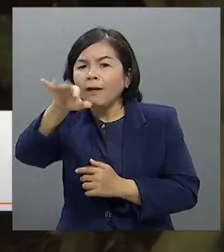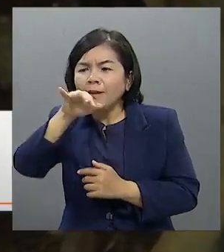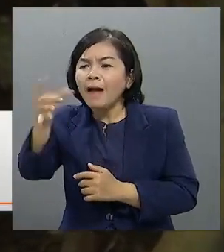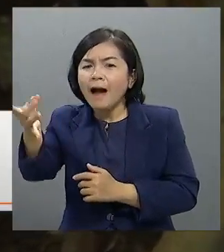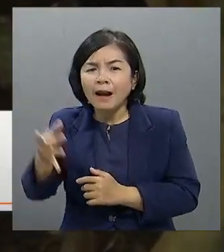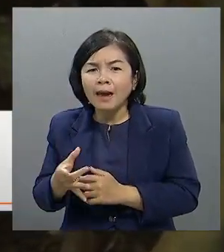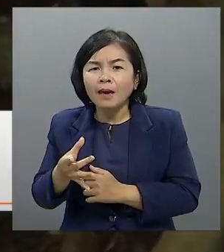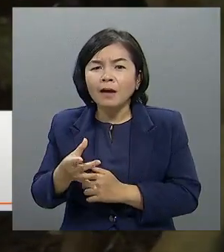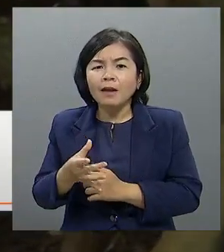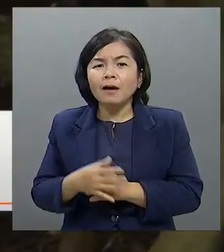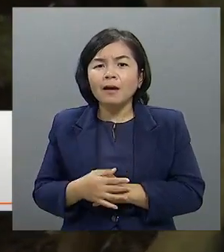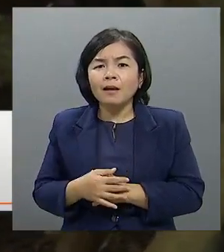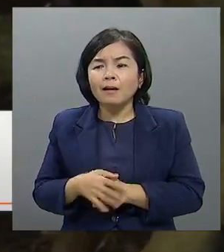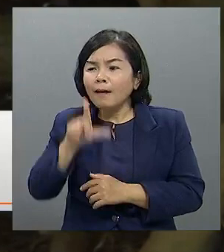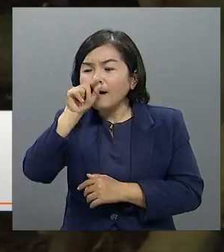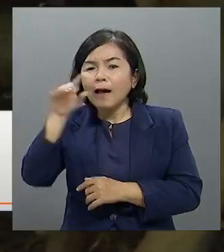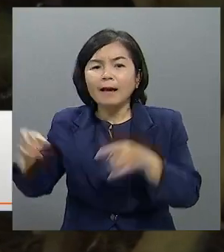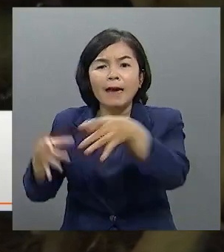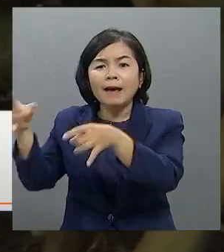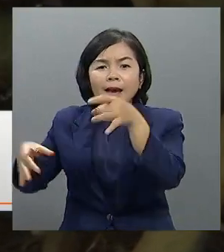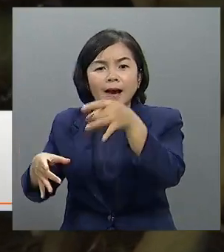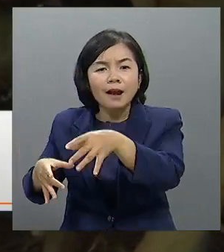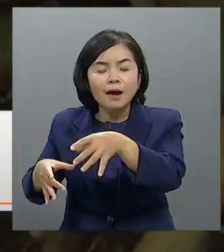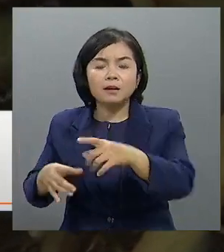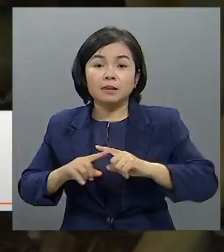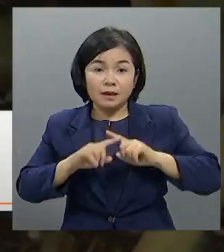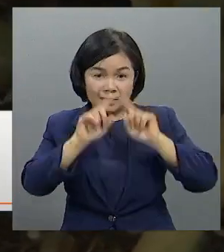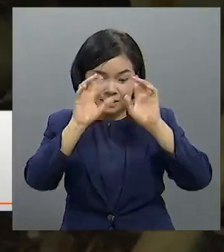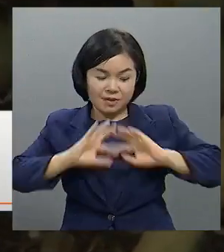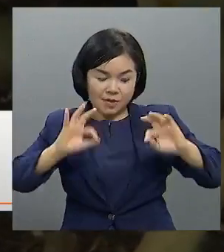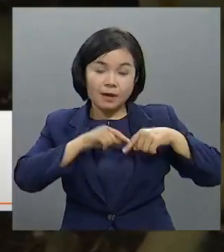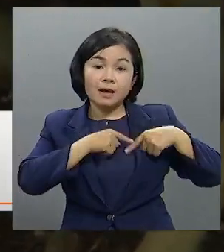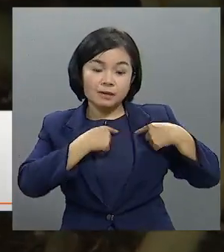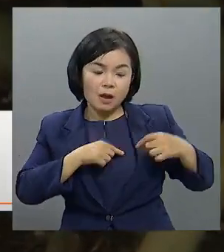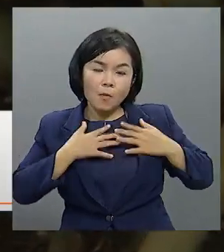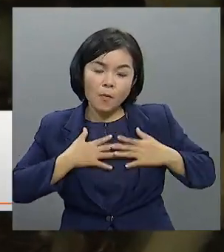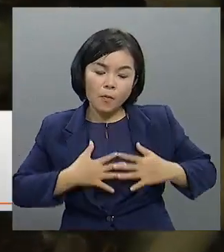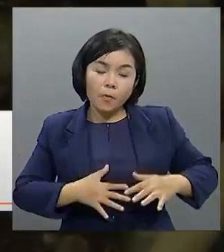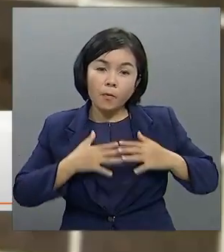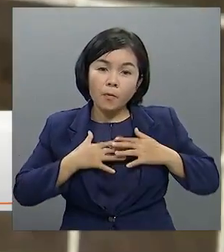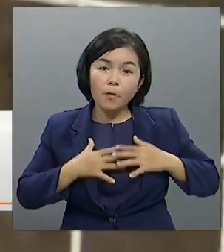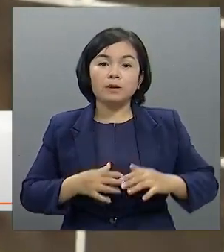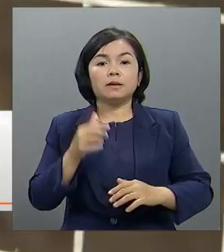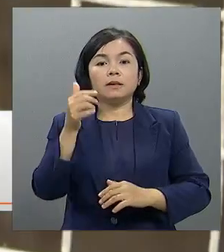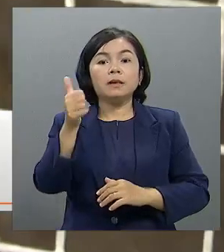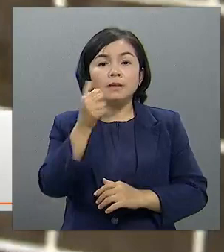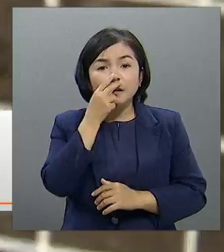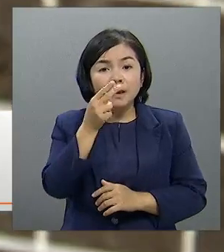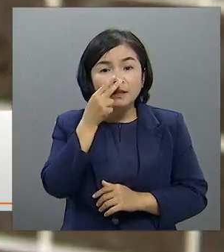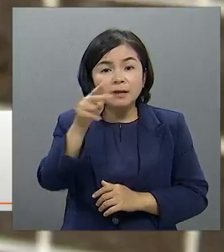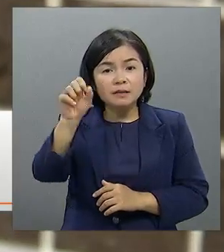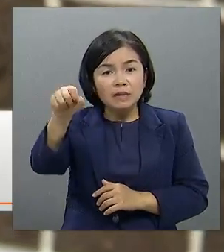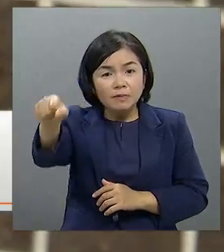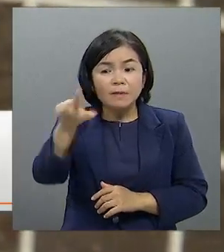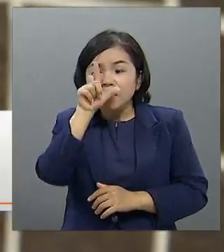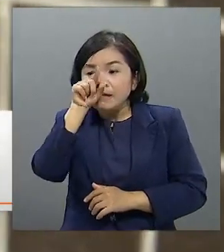าง ถ้าใจเราสงบทุกอย่างก็สงบนะ ค ุณผู้ชมเป็นยังไงกันบ้างครับบรรยากาศเมื่อสักครู่นี้คือนอกจากจะแบบไก่ส